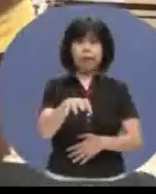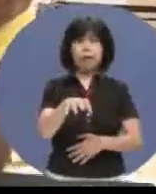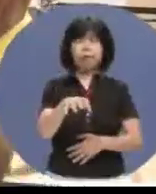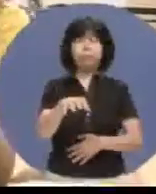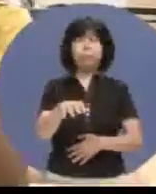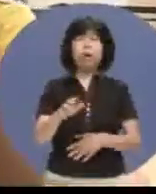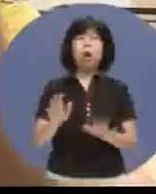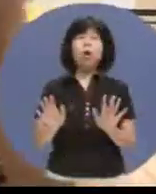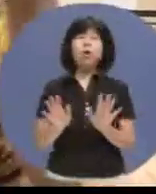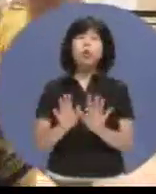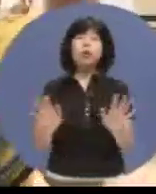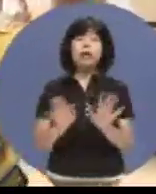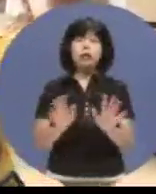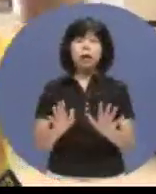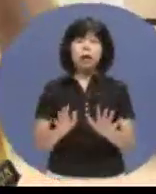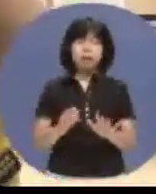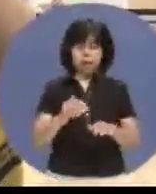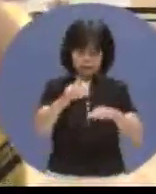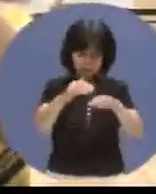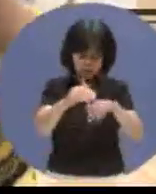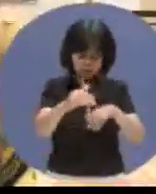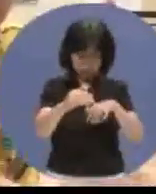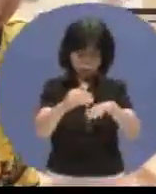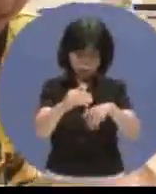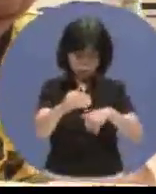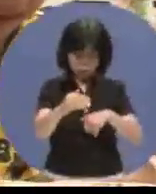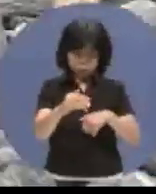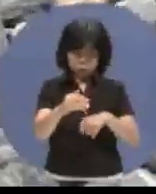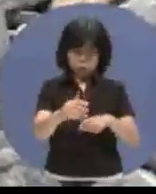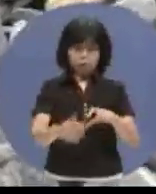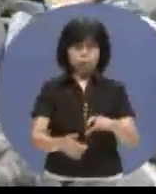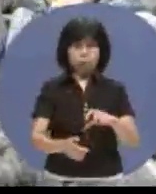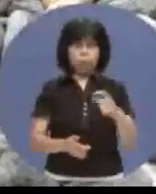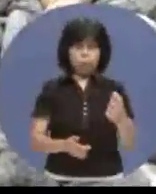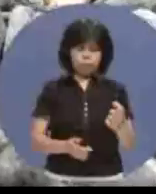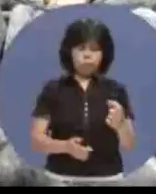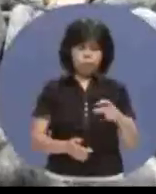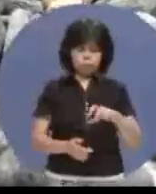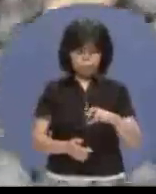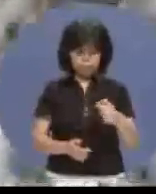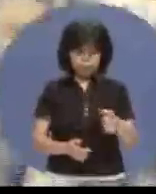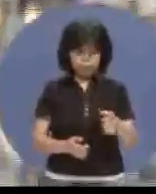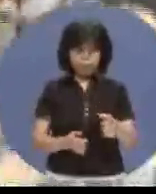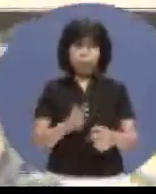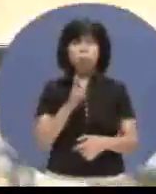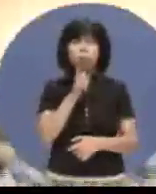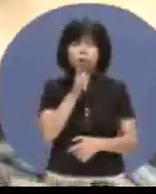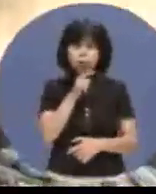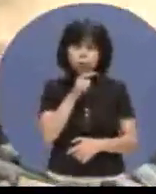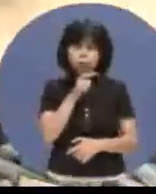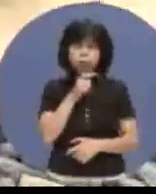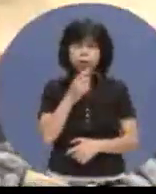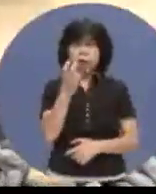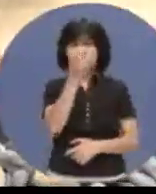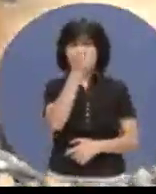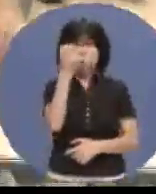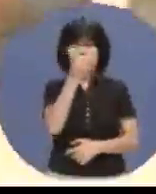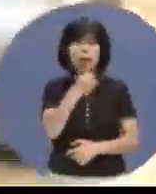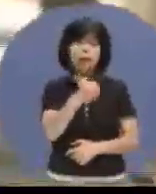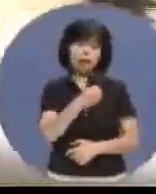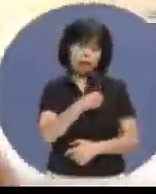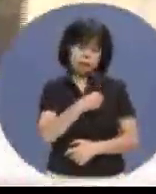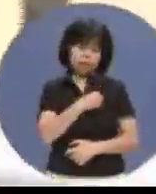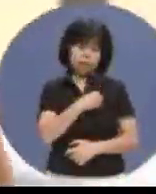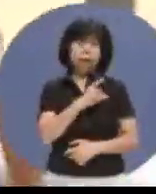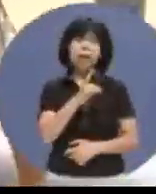られ、子どもたちは実際に土器に触れながらどんな器の破片なのか調査員にな